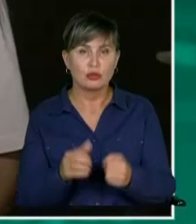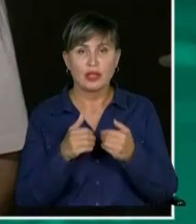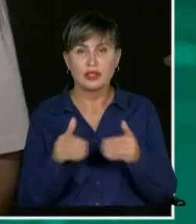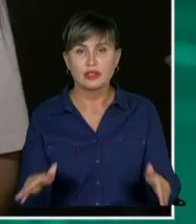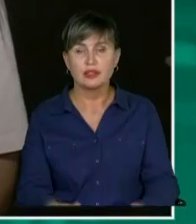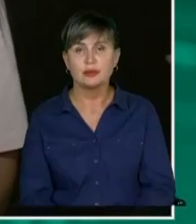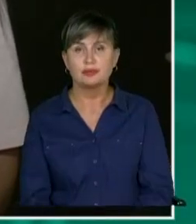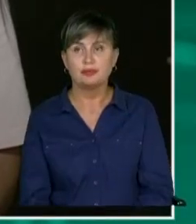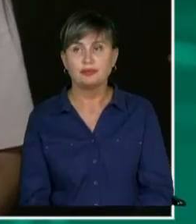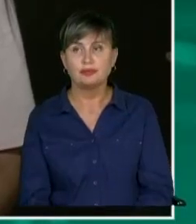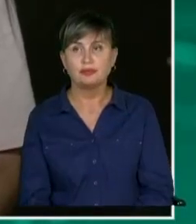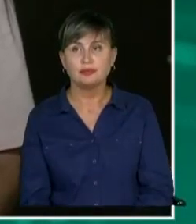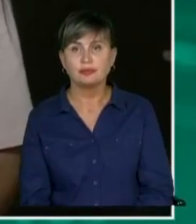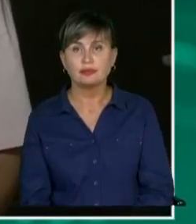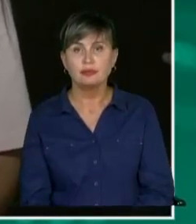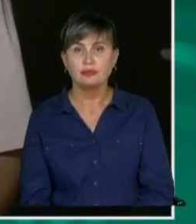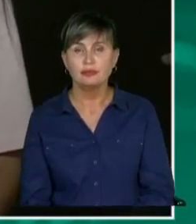открытие?